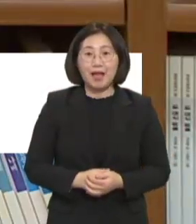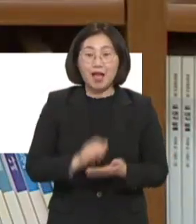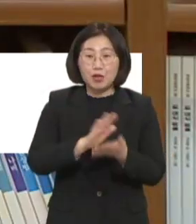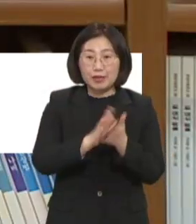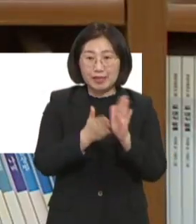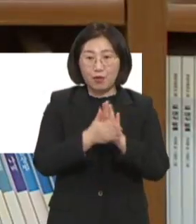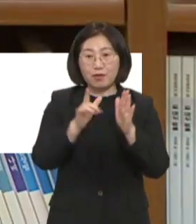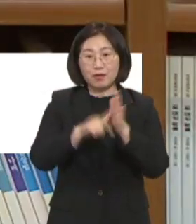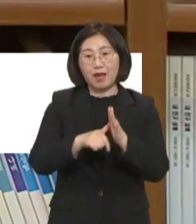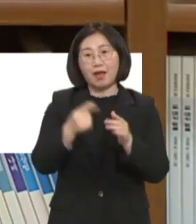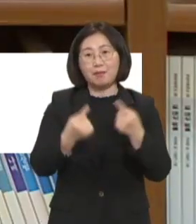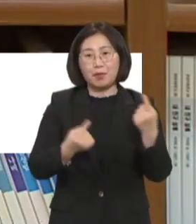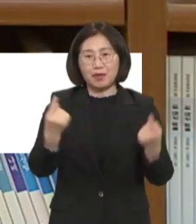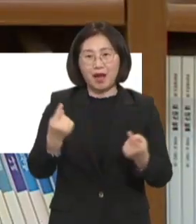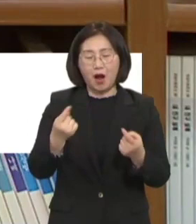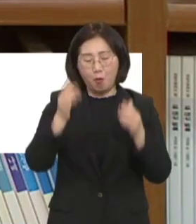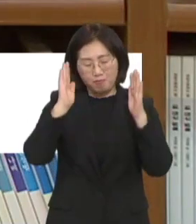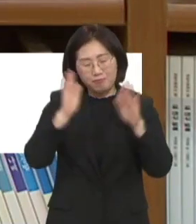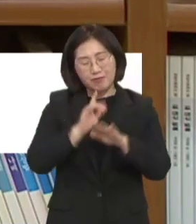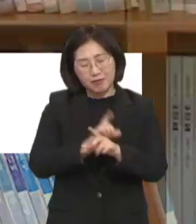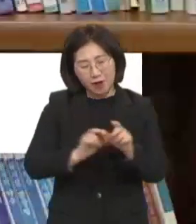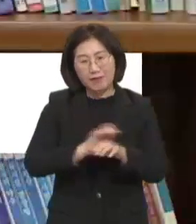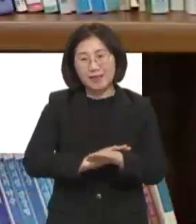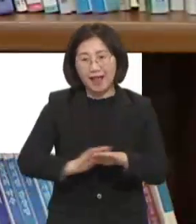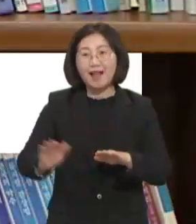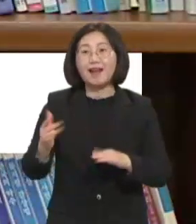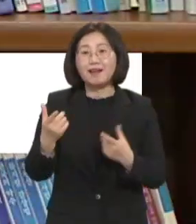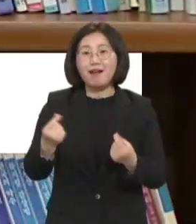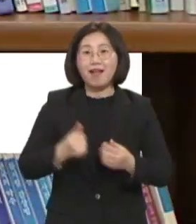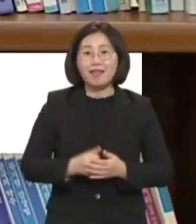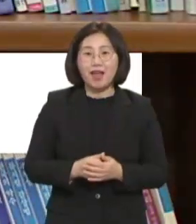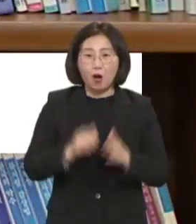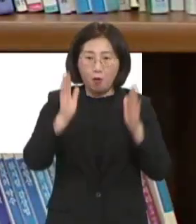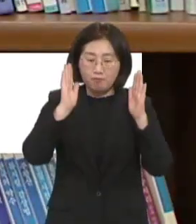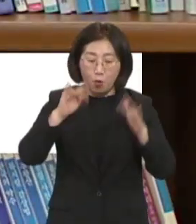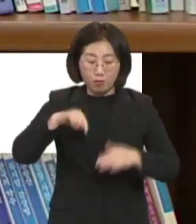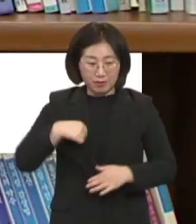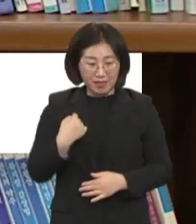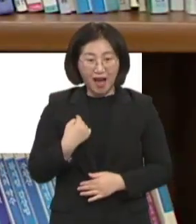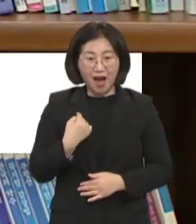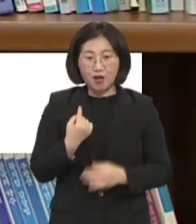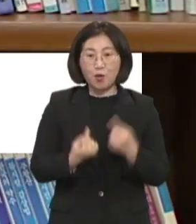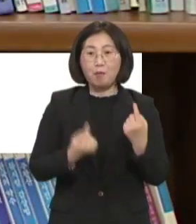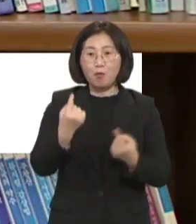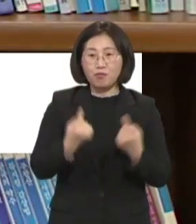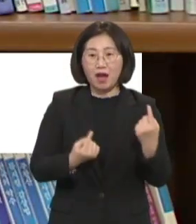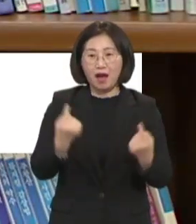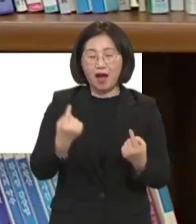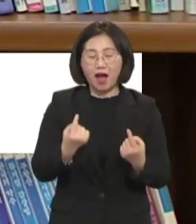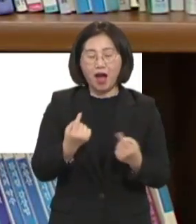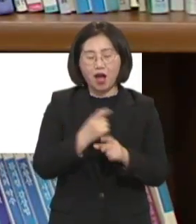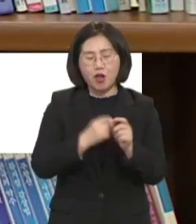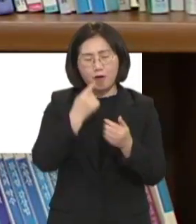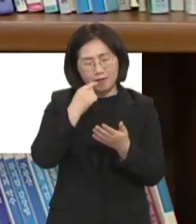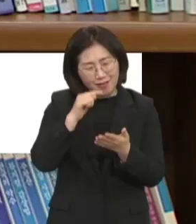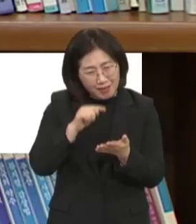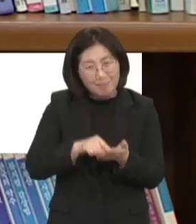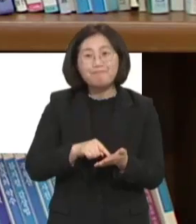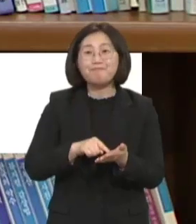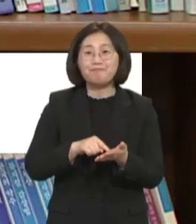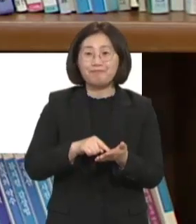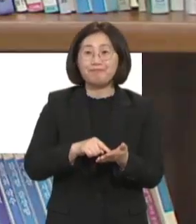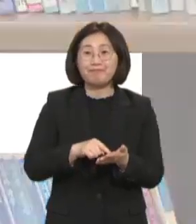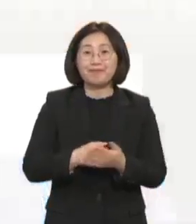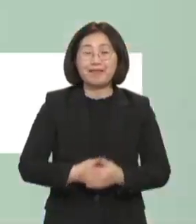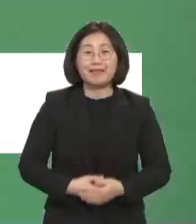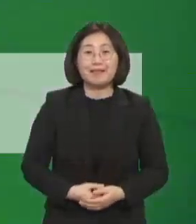공부를 더 잘해진 것 같아요. 공부를 혼자 하는 것보다 더욱더 쉬워진